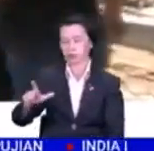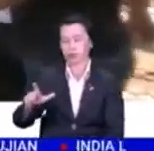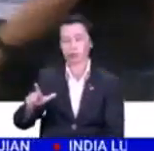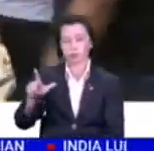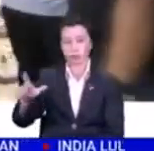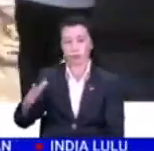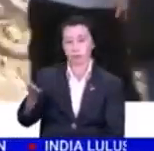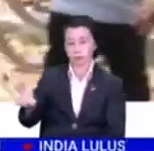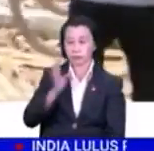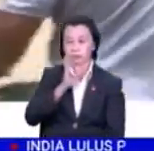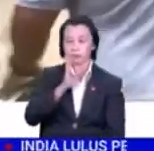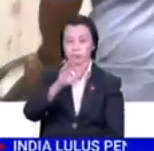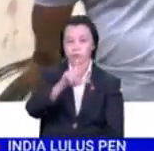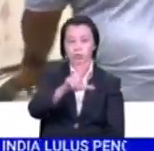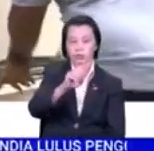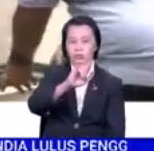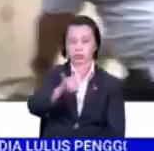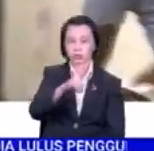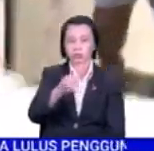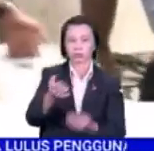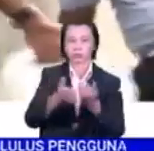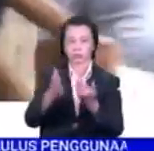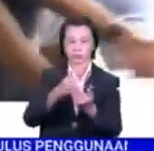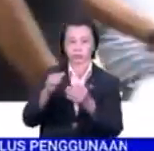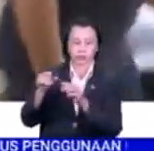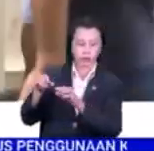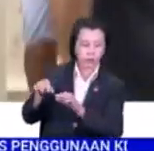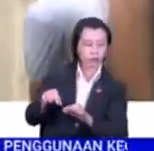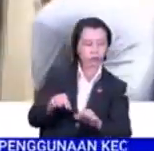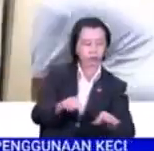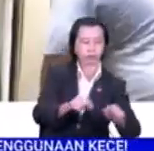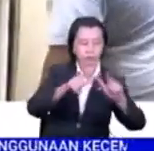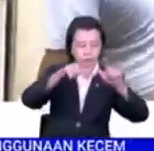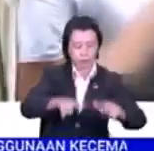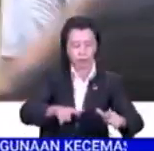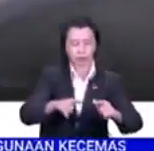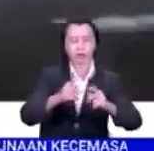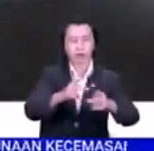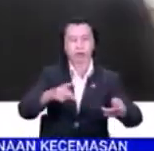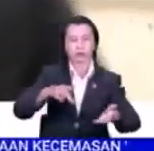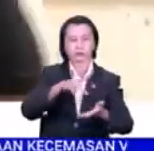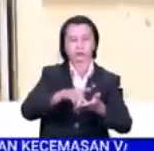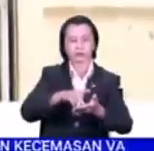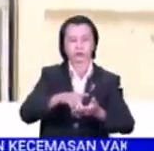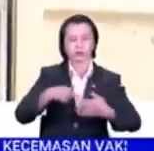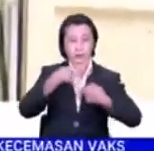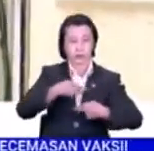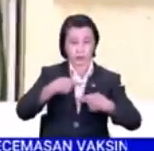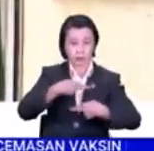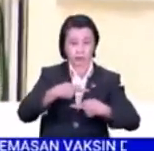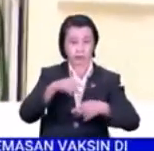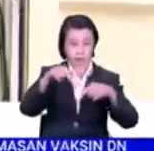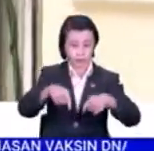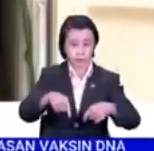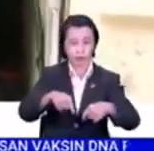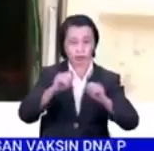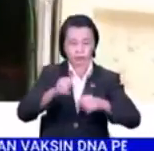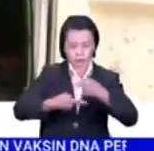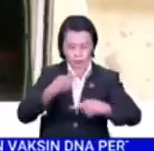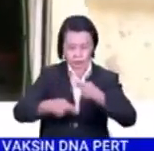Faisal Aliar, loji rawatan air mudah alih tersebut ditempatkan di pusat rekreasi Titi Hayun. Ia mampu